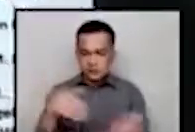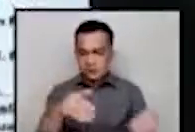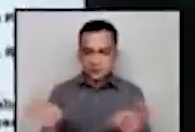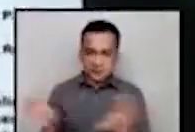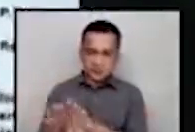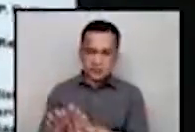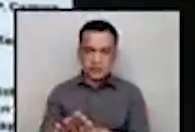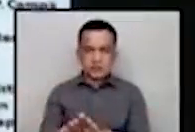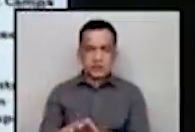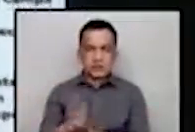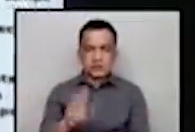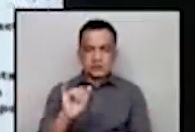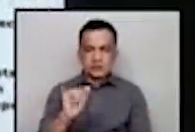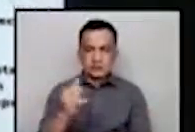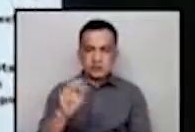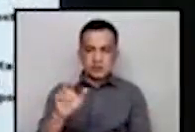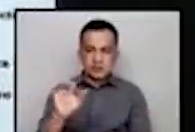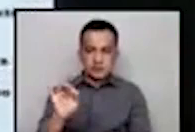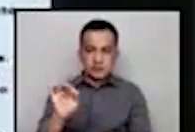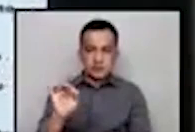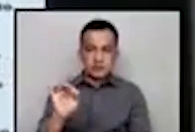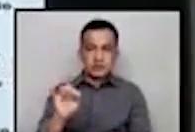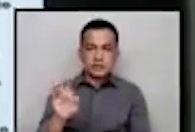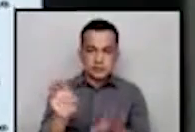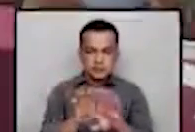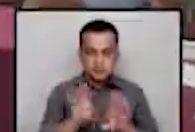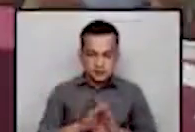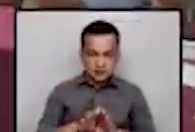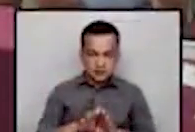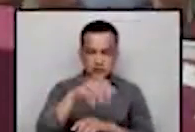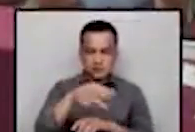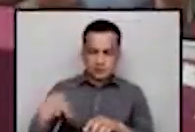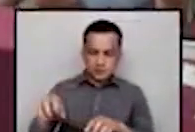8, isasara ang mga kalsada sa paligid ng Quiapo Church.